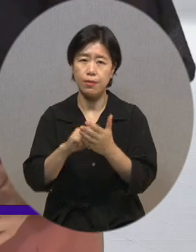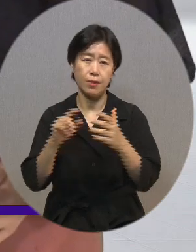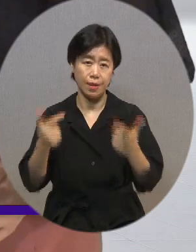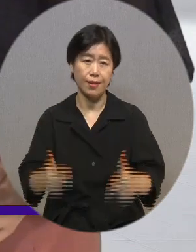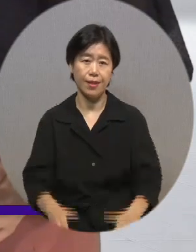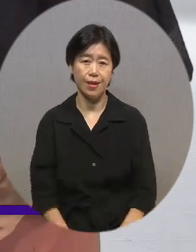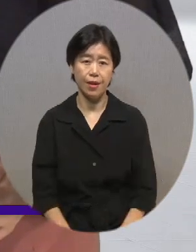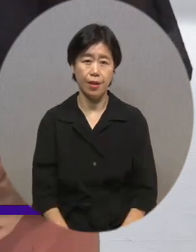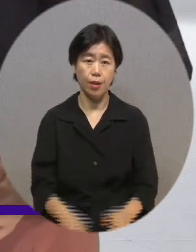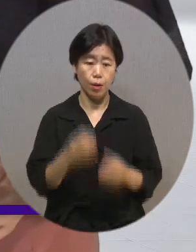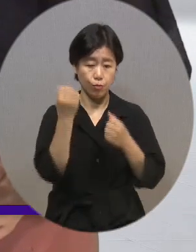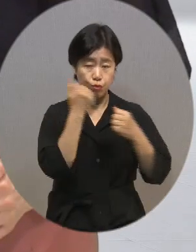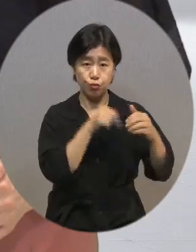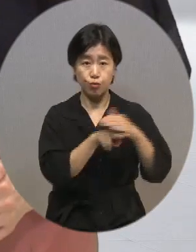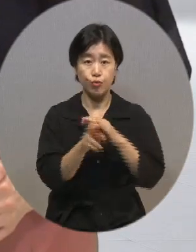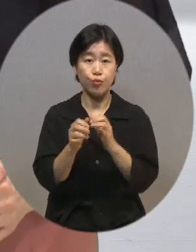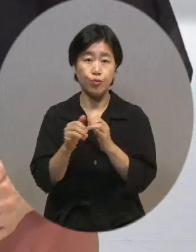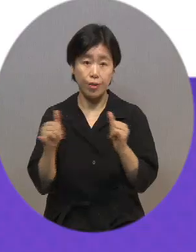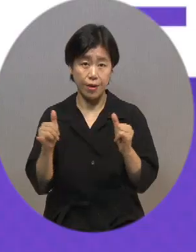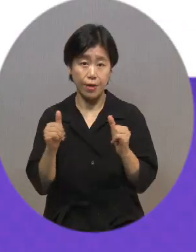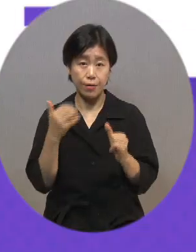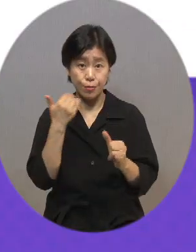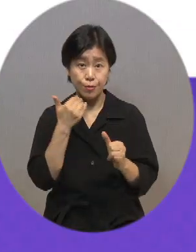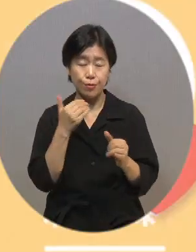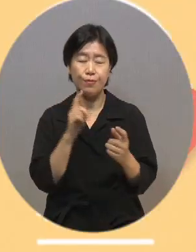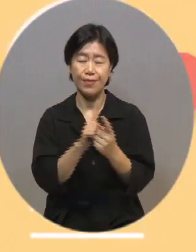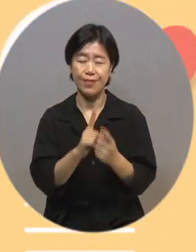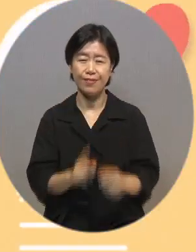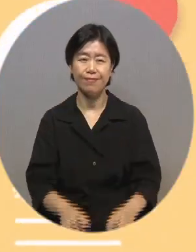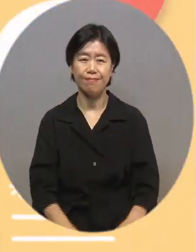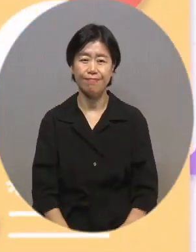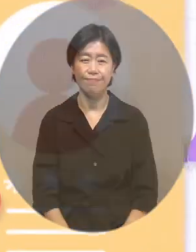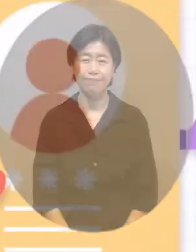씨를 통일 로그인에서 만났습니다.